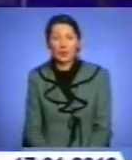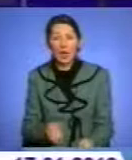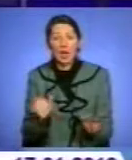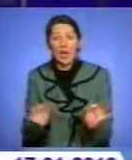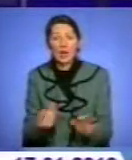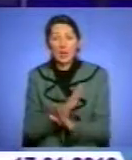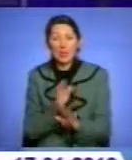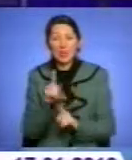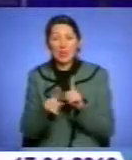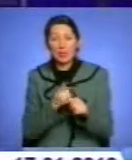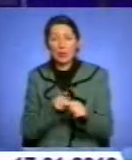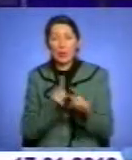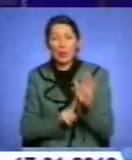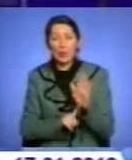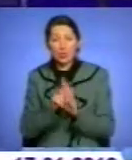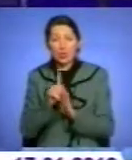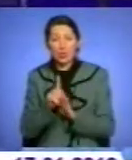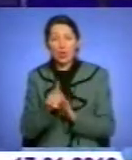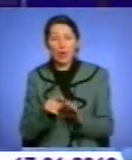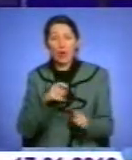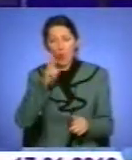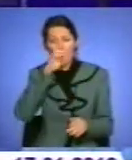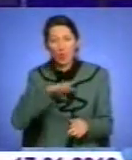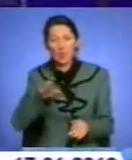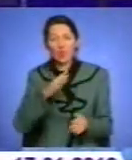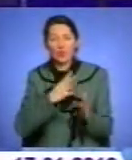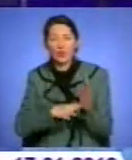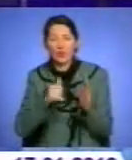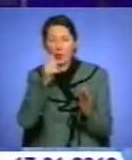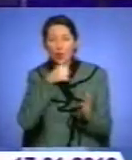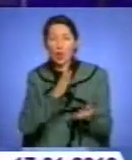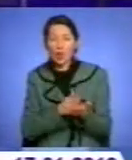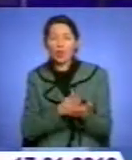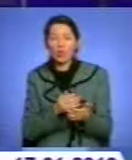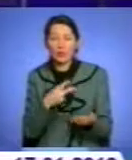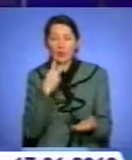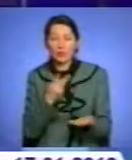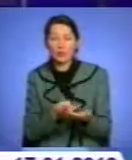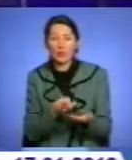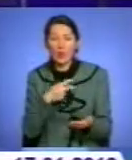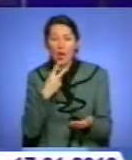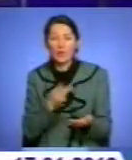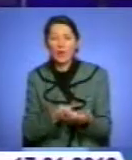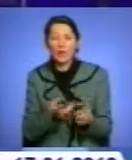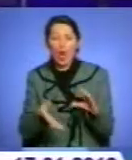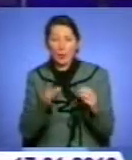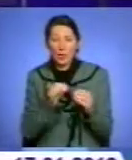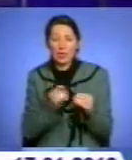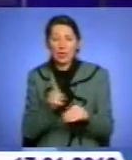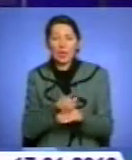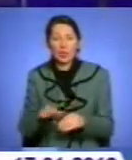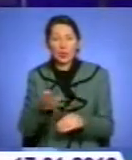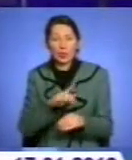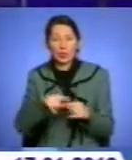Кліматичні зміни, які почалися у країні ще у 90-х, стають дедалі помітнішими. Чітко видно їх наслідки на Тернопільщині. Про це